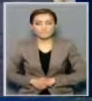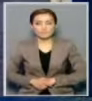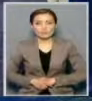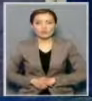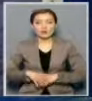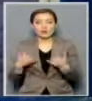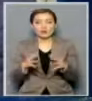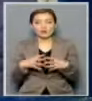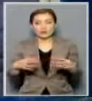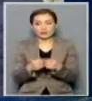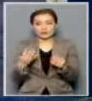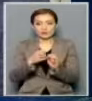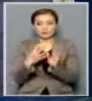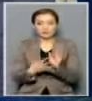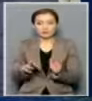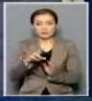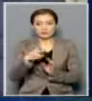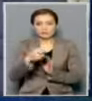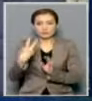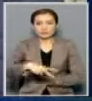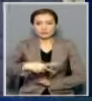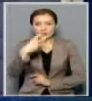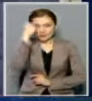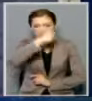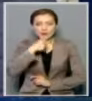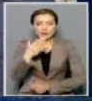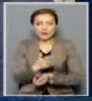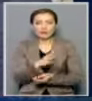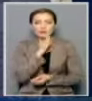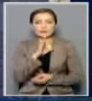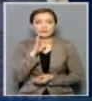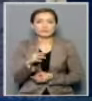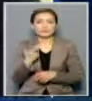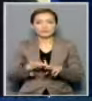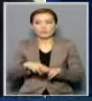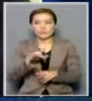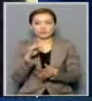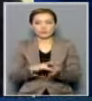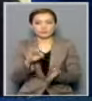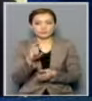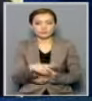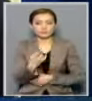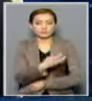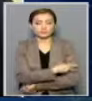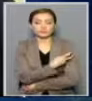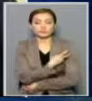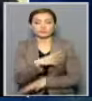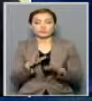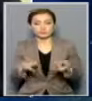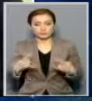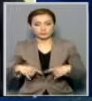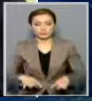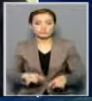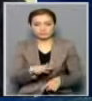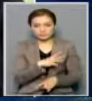Долгожданное чудо в семье случилось 19 января 2022 года. Женщина поступила в Атрауский областной перинатальный центр, где ей в